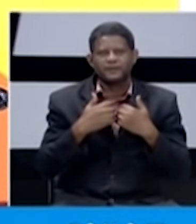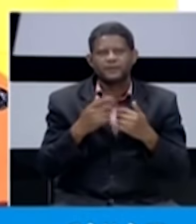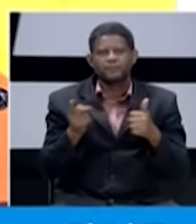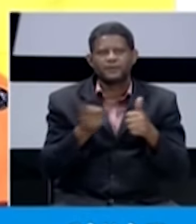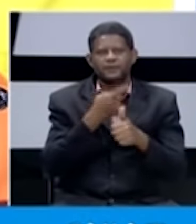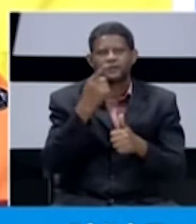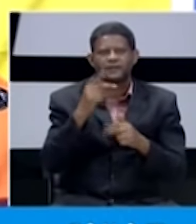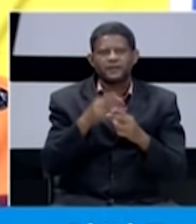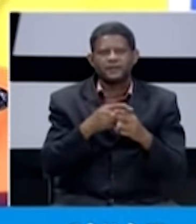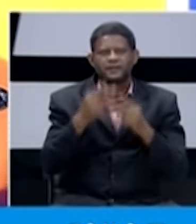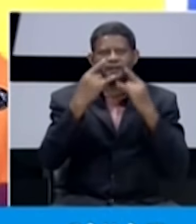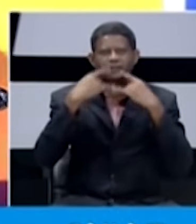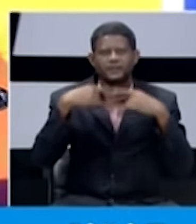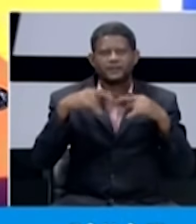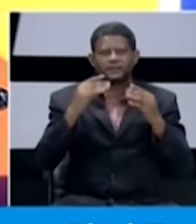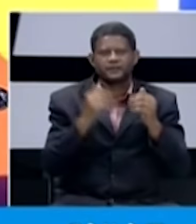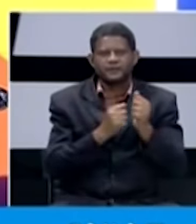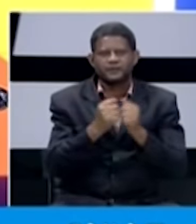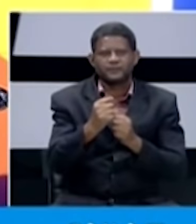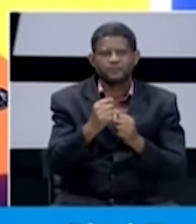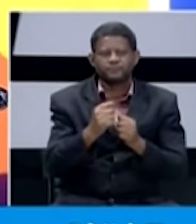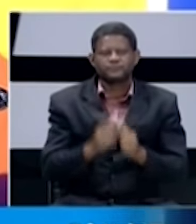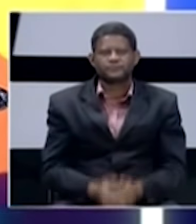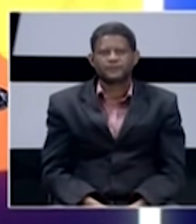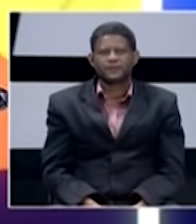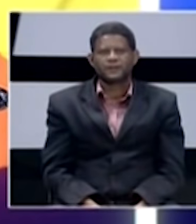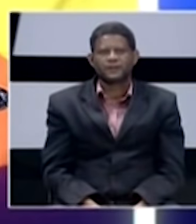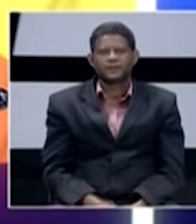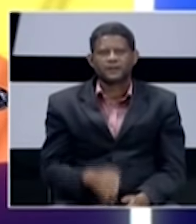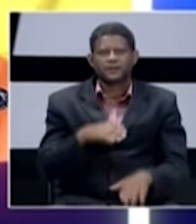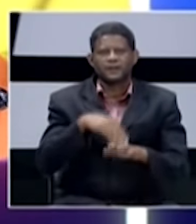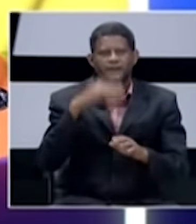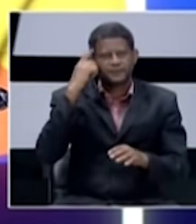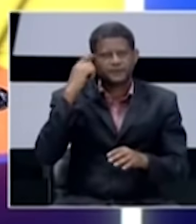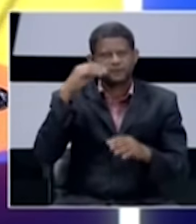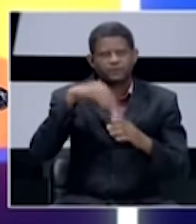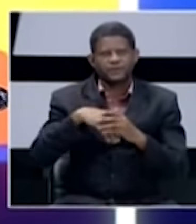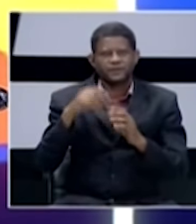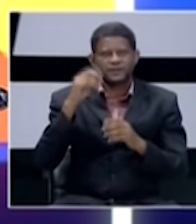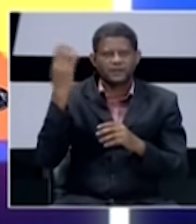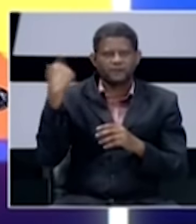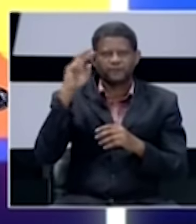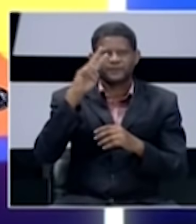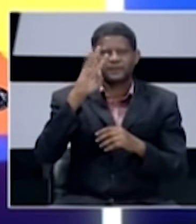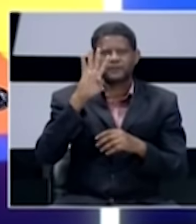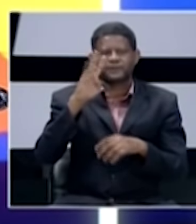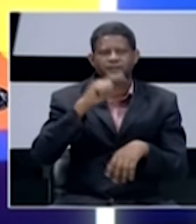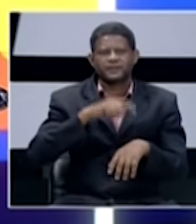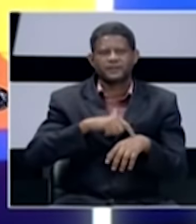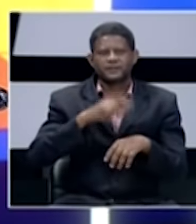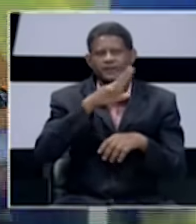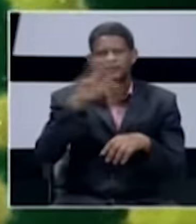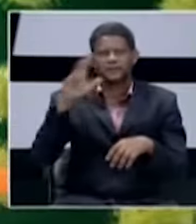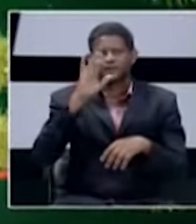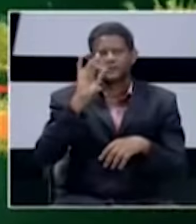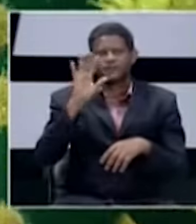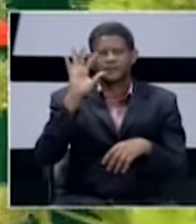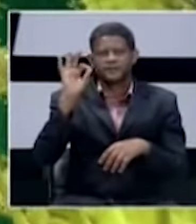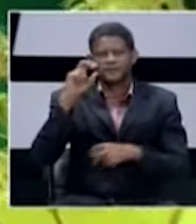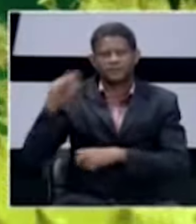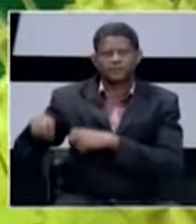ፈለማ ሓፀርቲ ዜናታት ክነቐድም ኣብ ትግራይ ኣብ ውሽጢ ዝሓለፉ 24 ሰዓታት